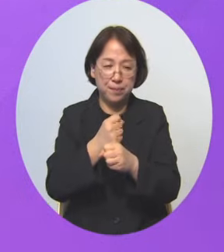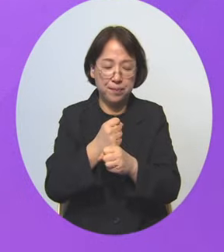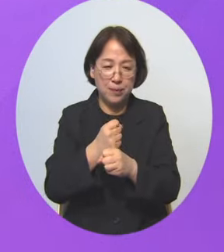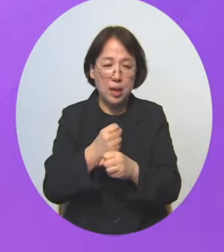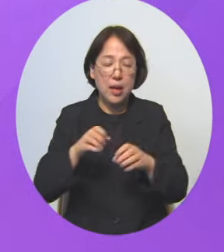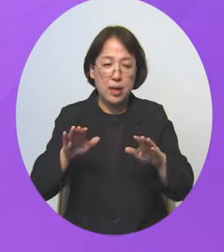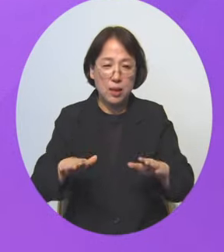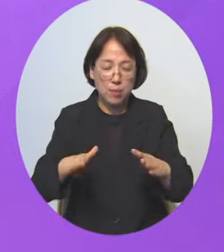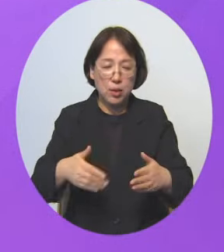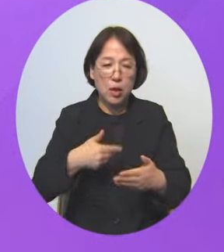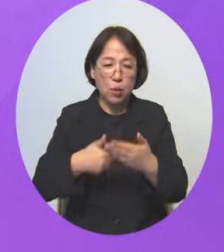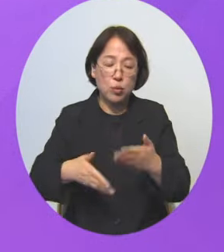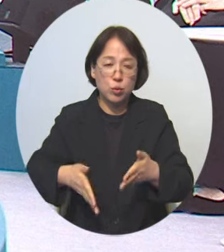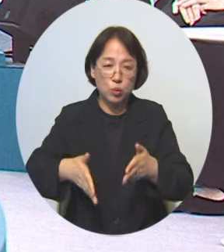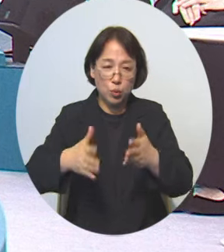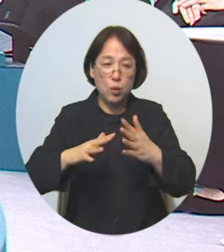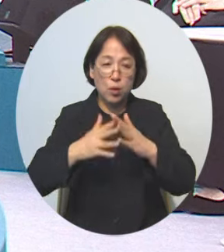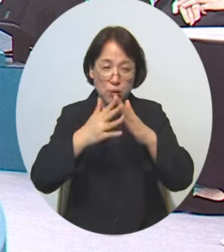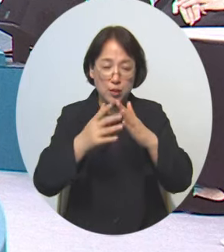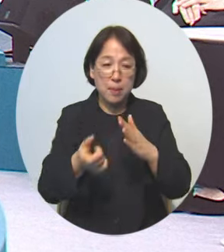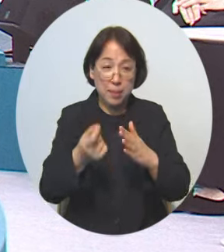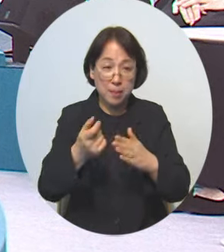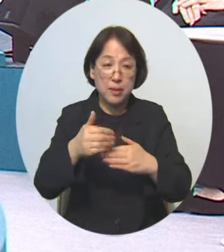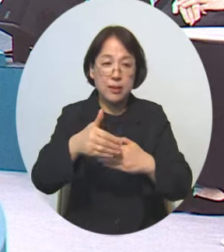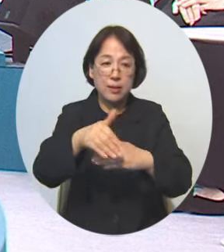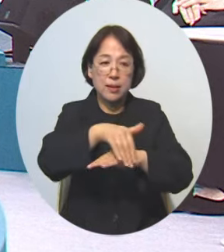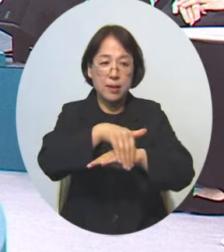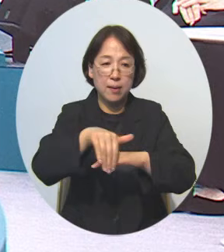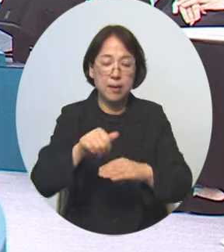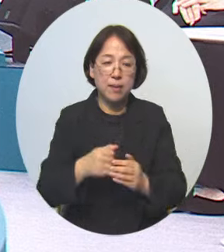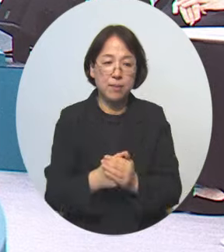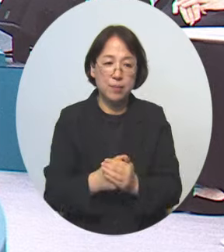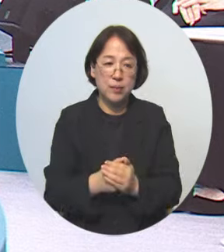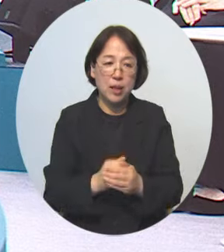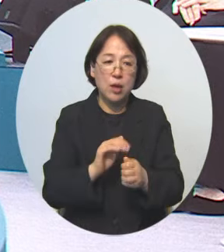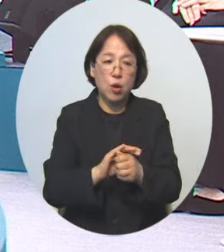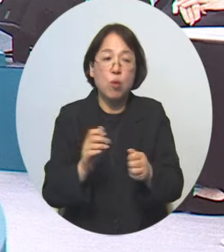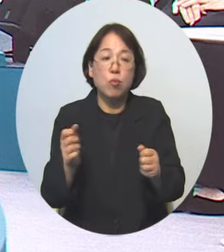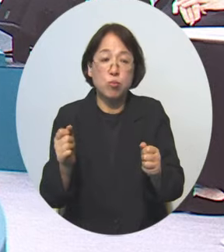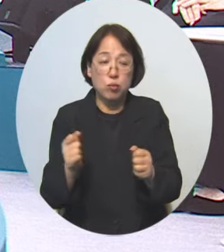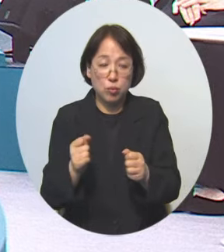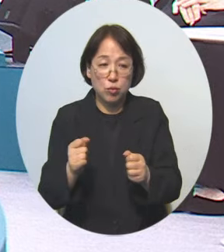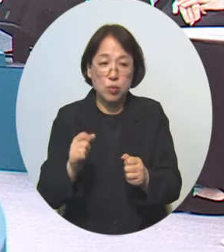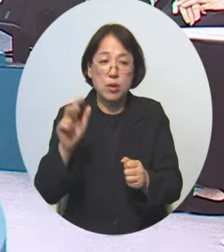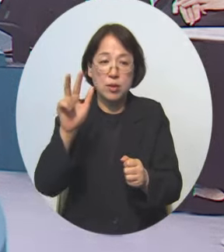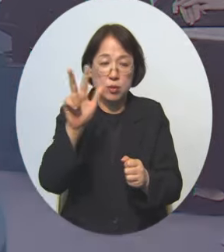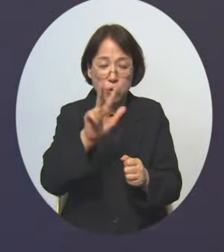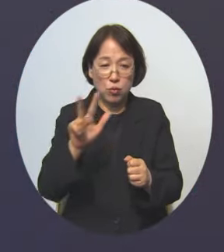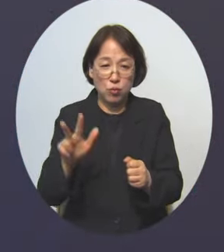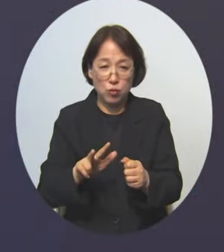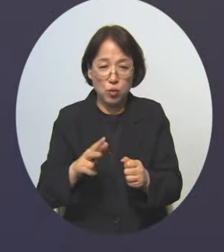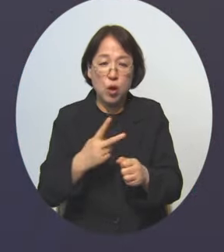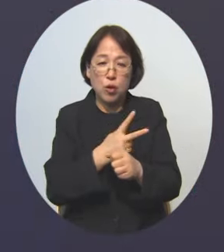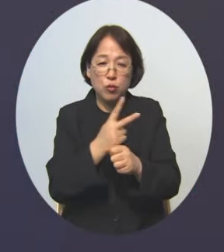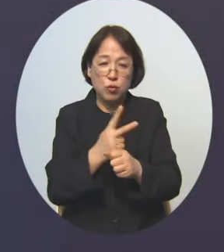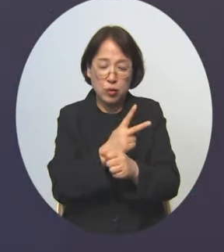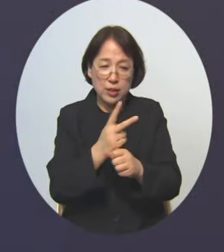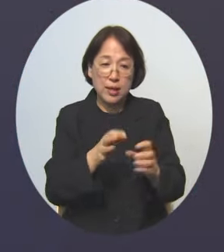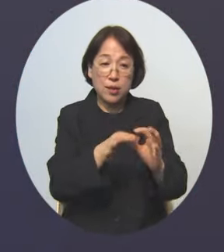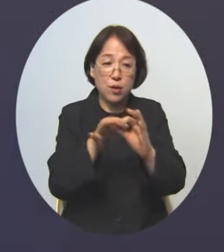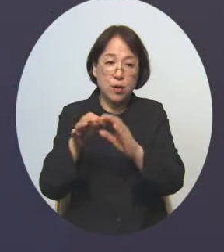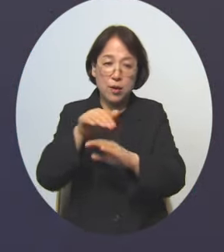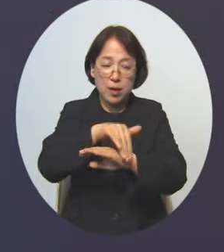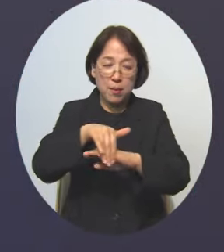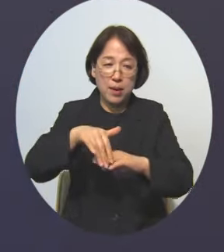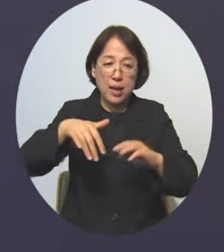낸다고요? 네, 정부는 이 경북과 전국을 2시간 생활권으로 연결한다는 계획인데요. 우선 3조 4천억 원의